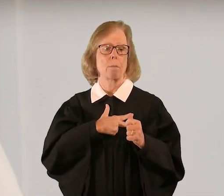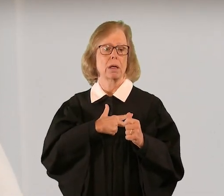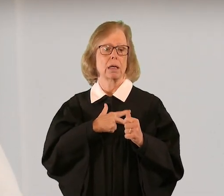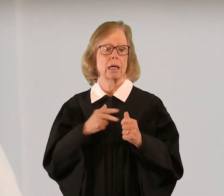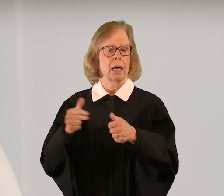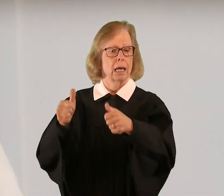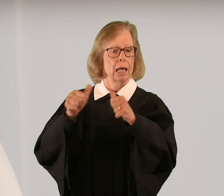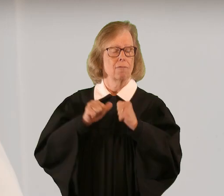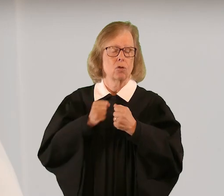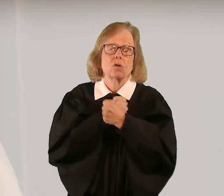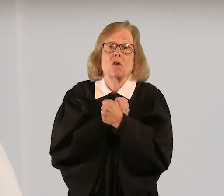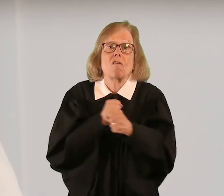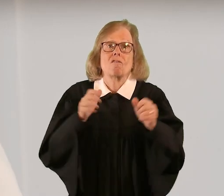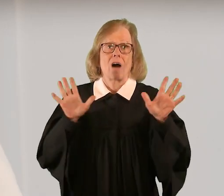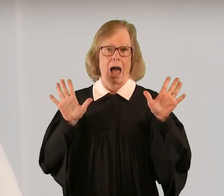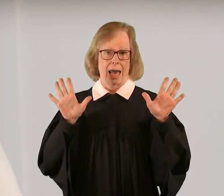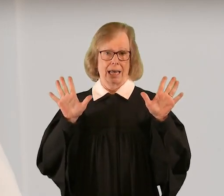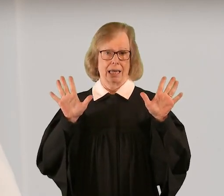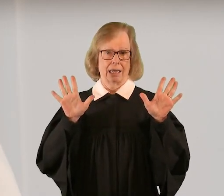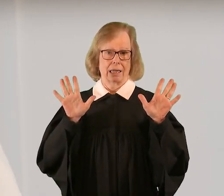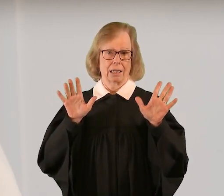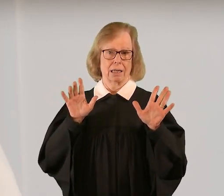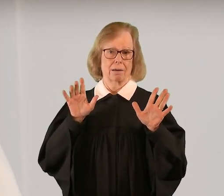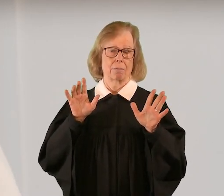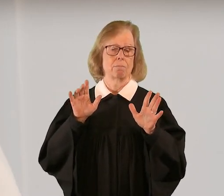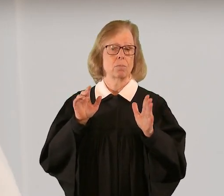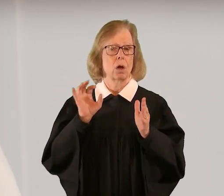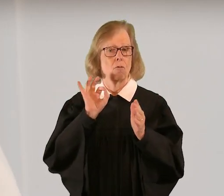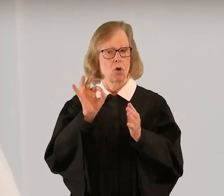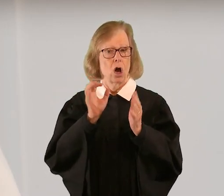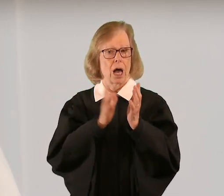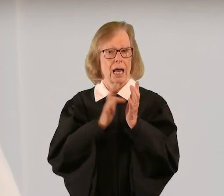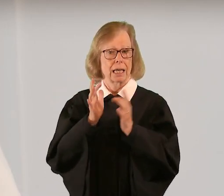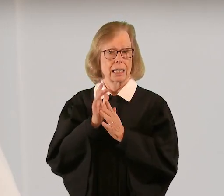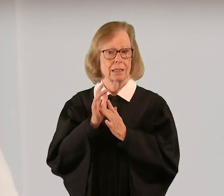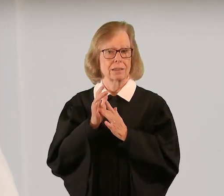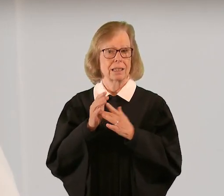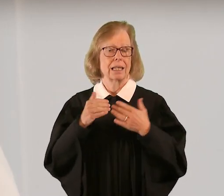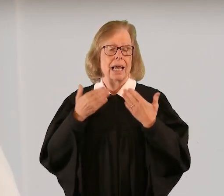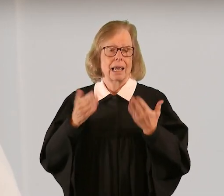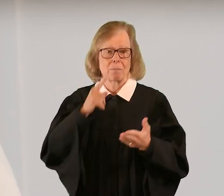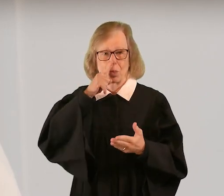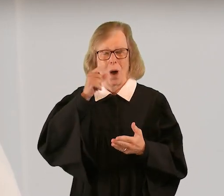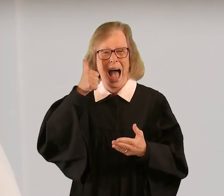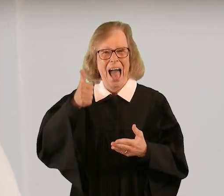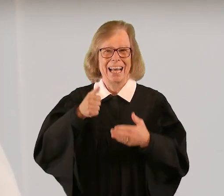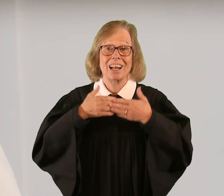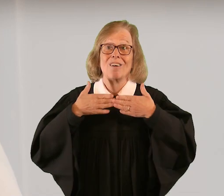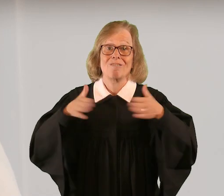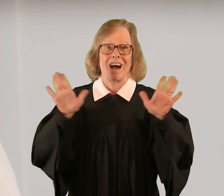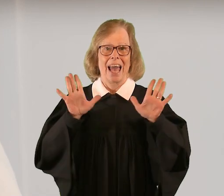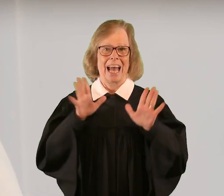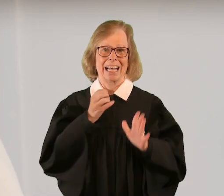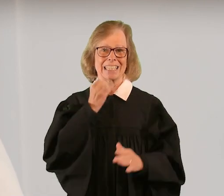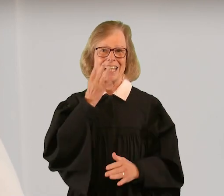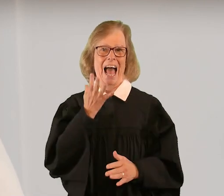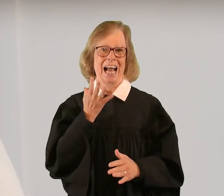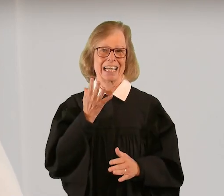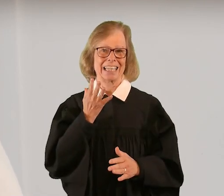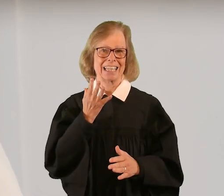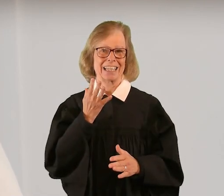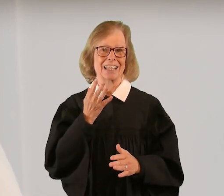befreien. Für Christen kann es nur einen Freedom Day geben und das kann